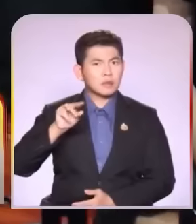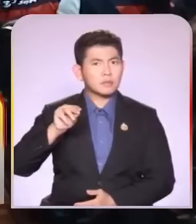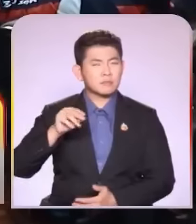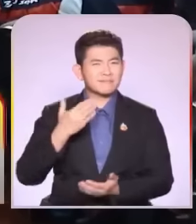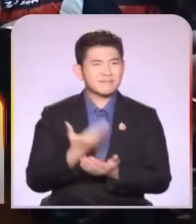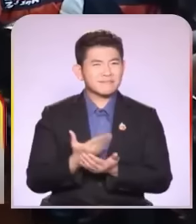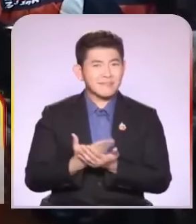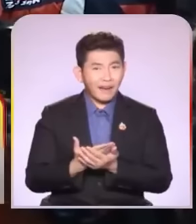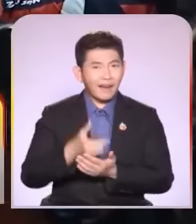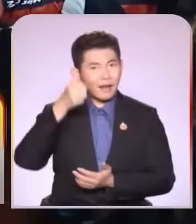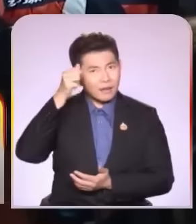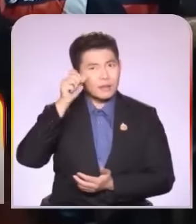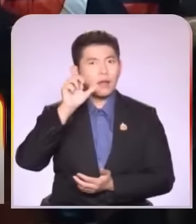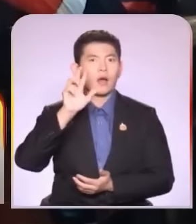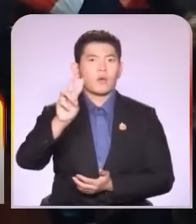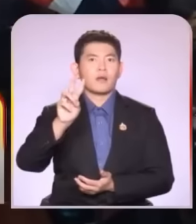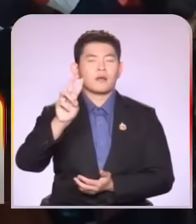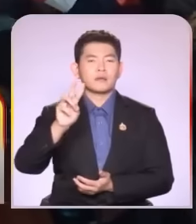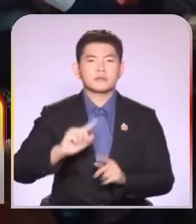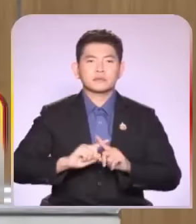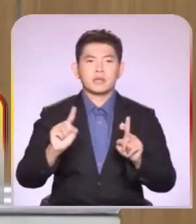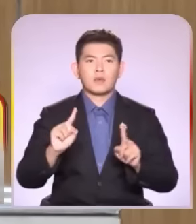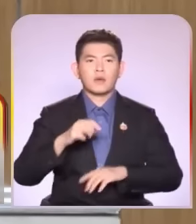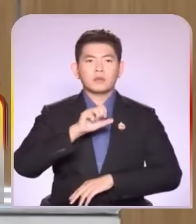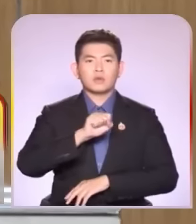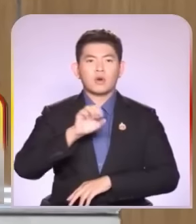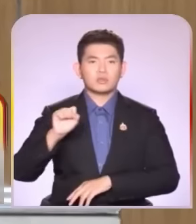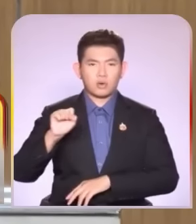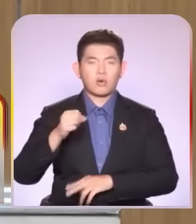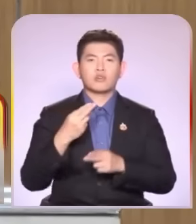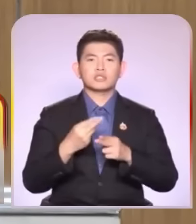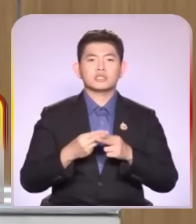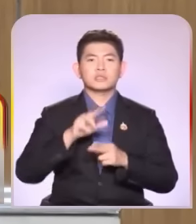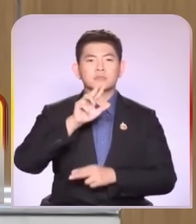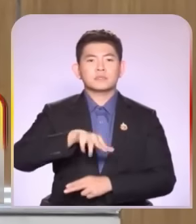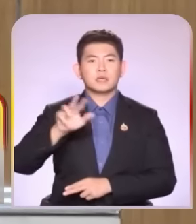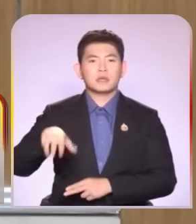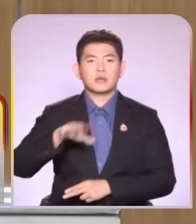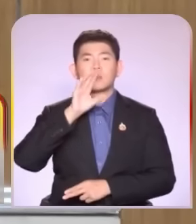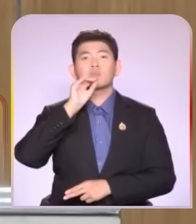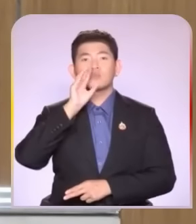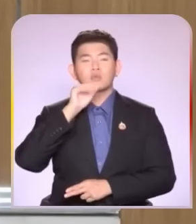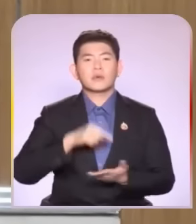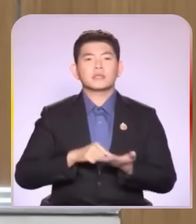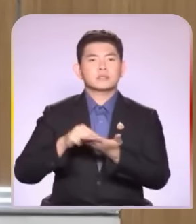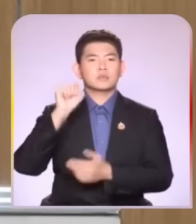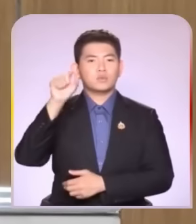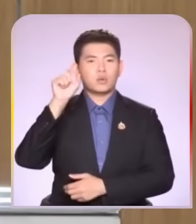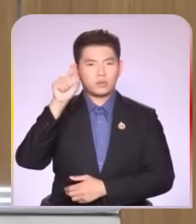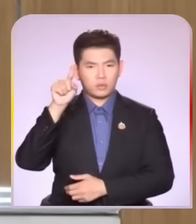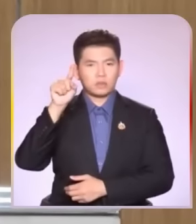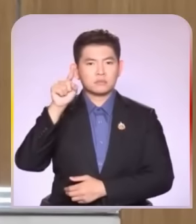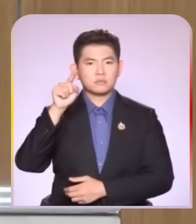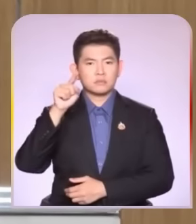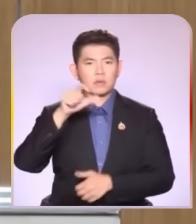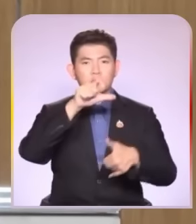2วันล่าสุดวันนี้ค่ะนายอดิศรเพียงเกตส.ส.บัญชีรายชื่อพรรคเพื่อไทยเปิดเผยว่าจะยื่นยติด่วนด้วยวาจา